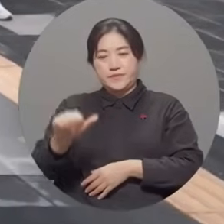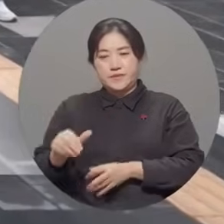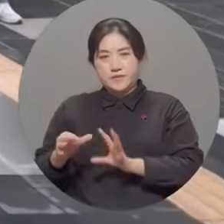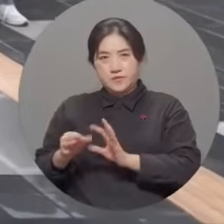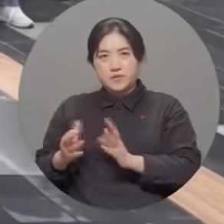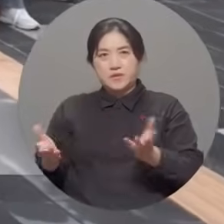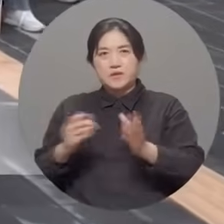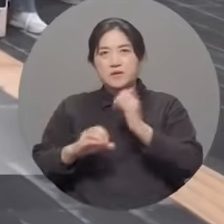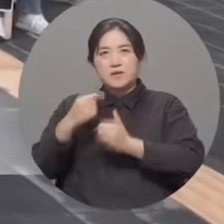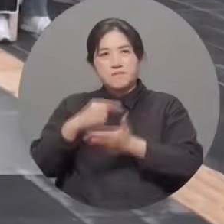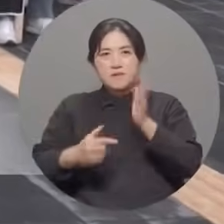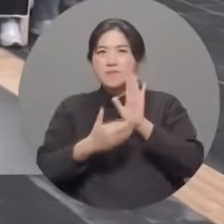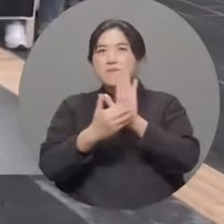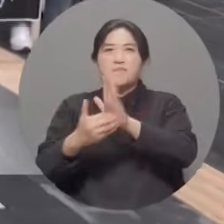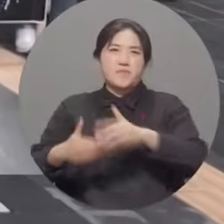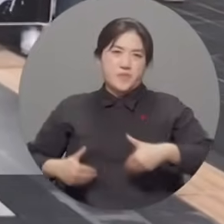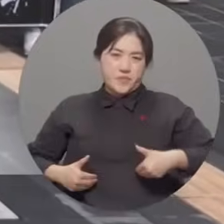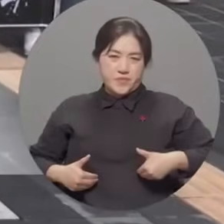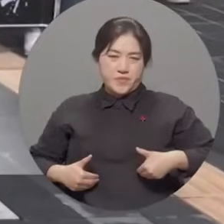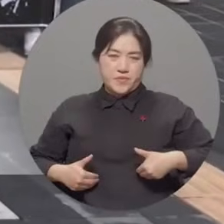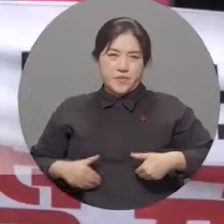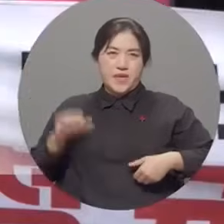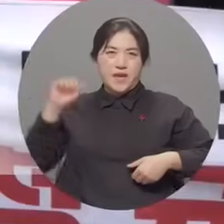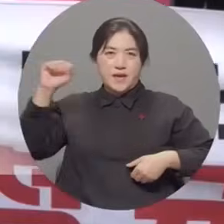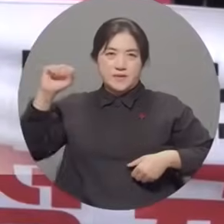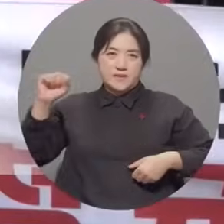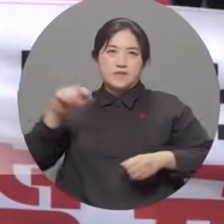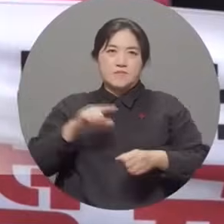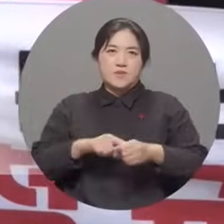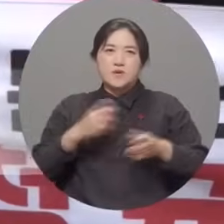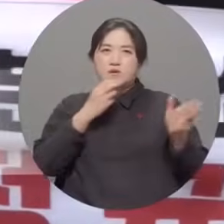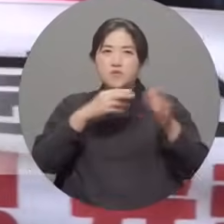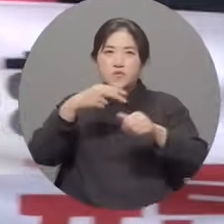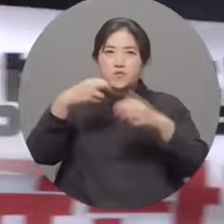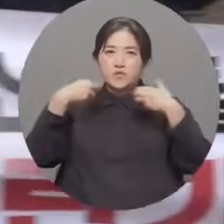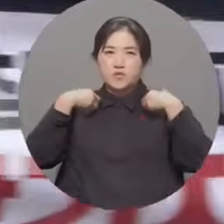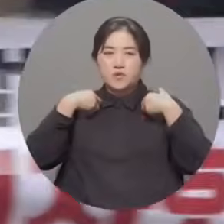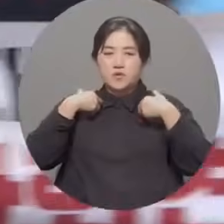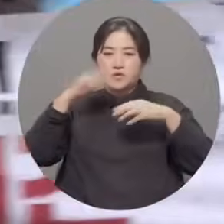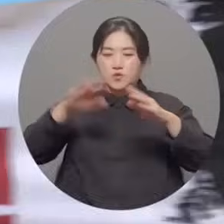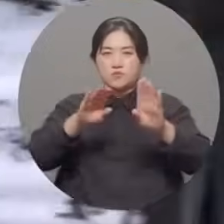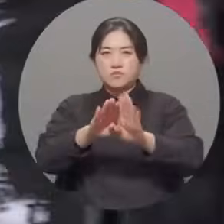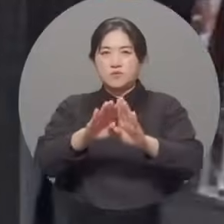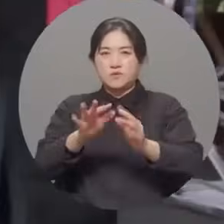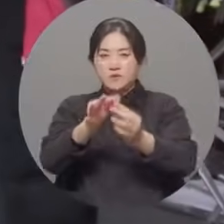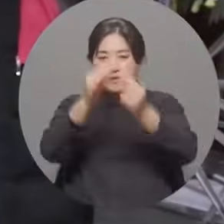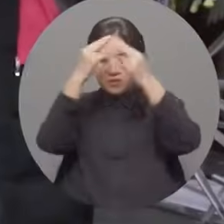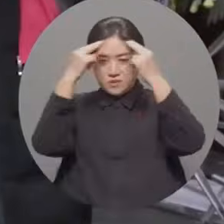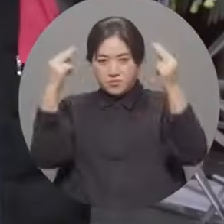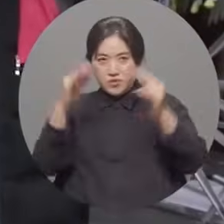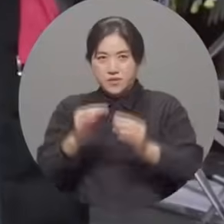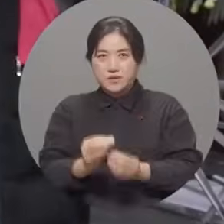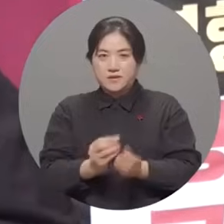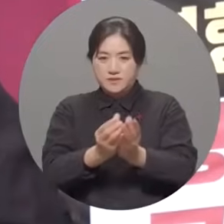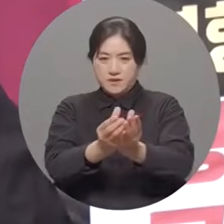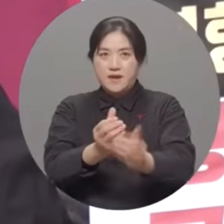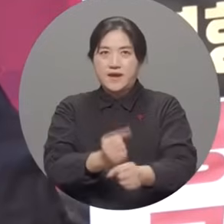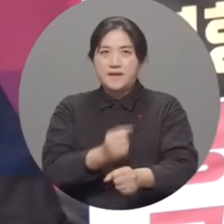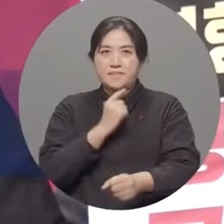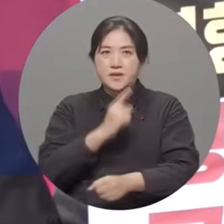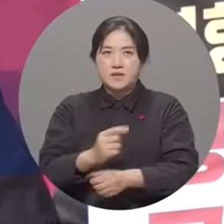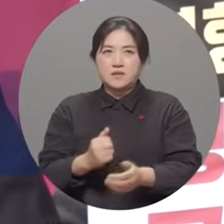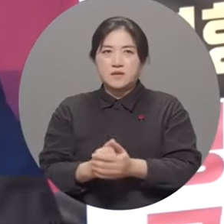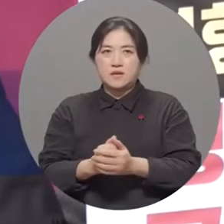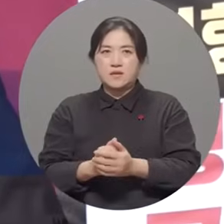더 이상의 피해는 막아야 한다며 항의의 뜻을 담아 경기도교육청 정문에 분향소를 설치하겠다고 나섰습니다. 2주